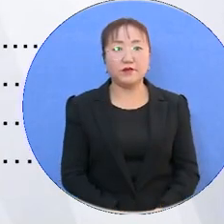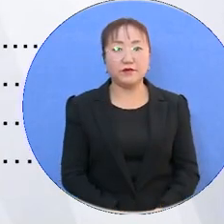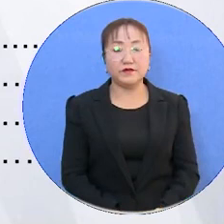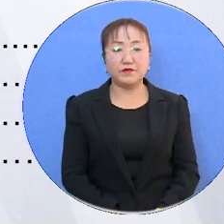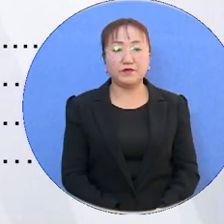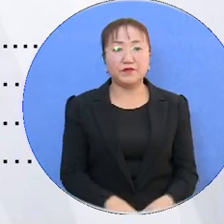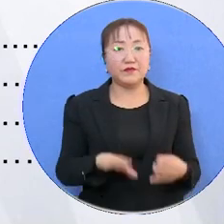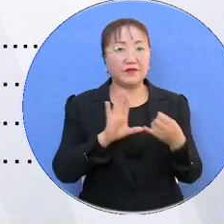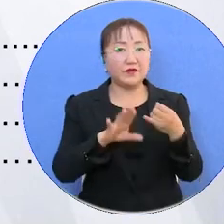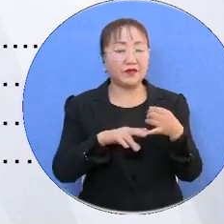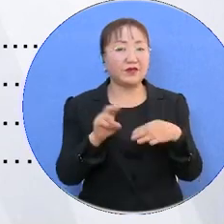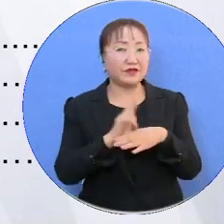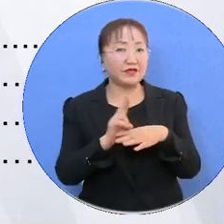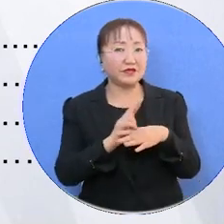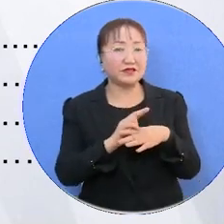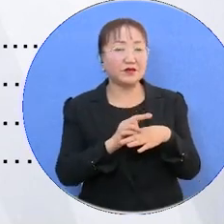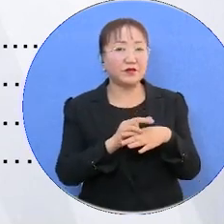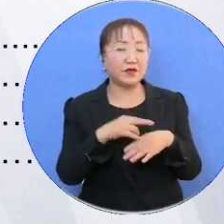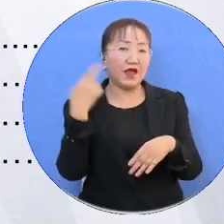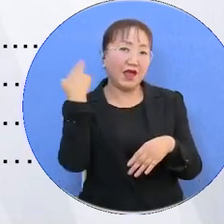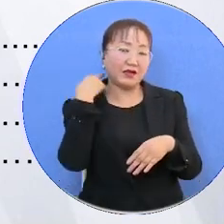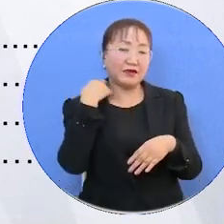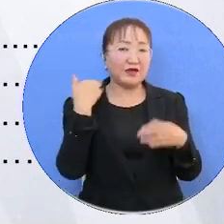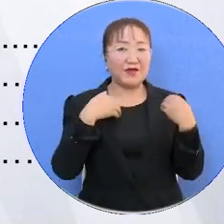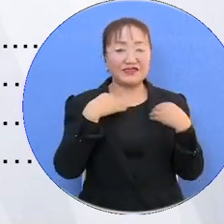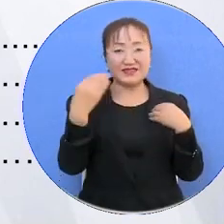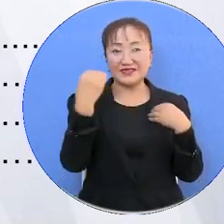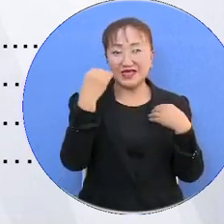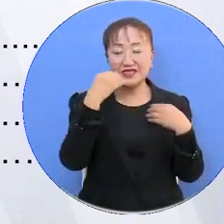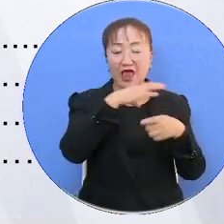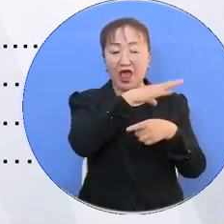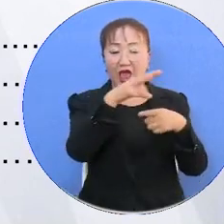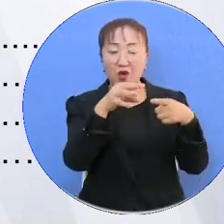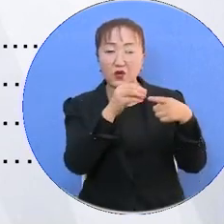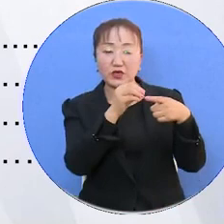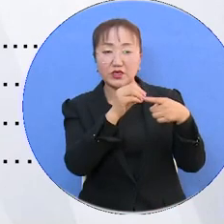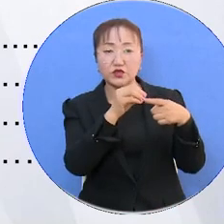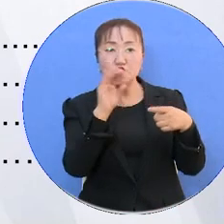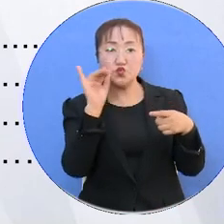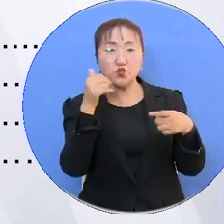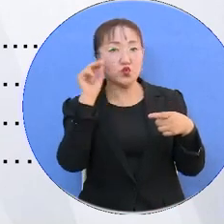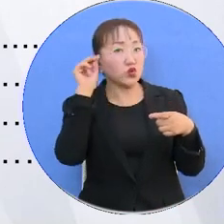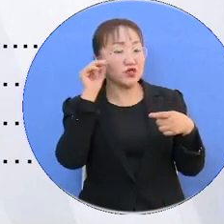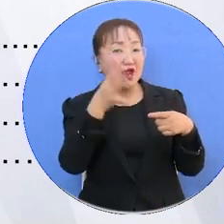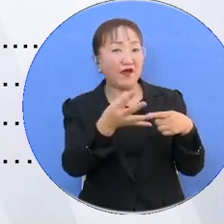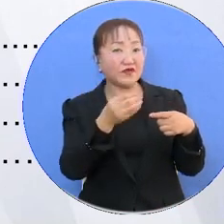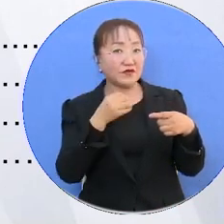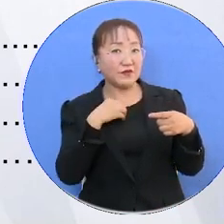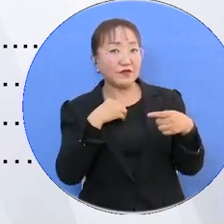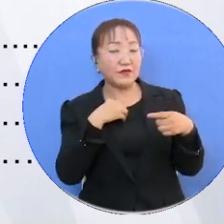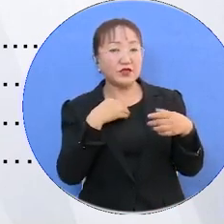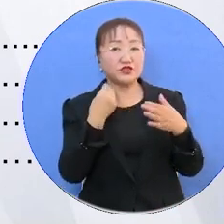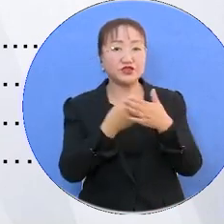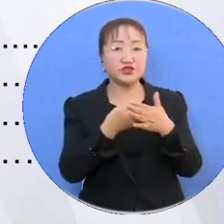За дараагийн дасгал нь болохоор англи хэлний багшийн заасан агуулгаас юу сурсан бай хүүхдүүдээ? За